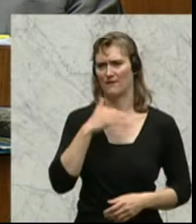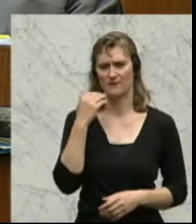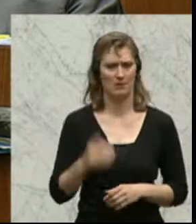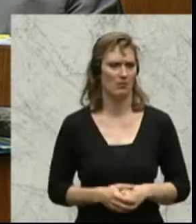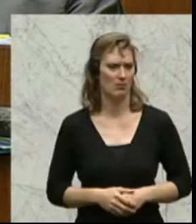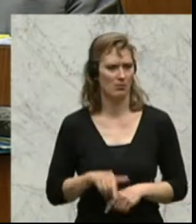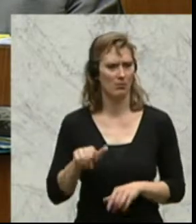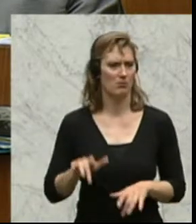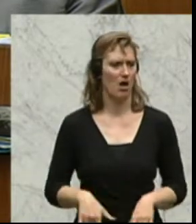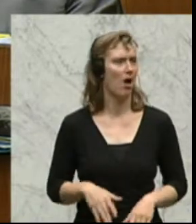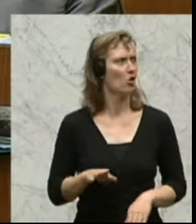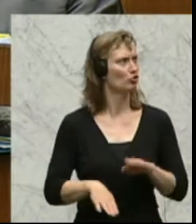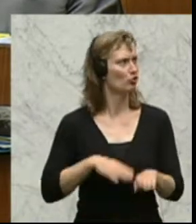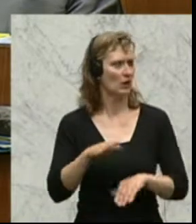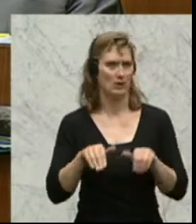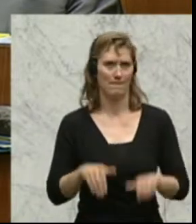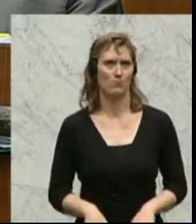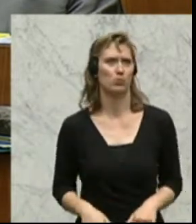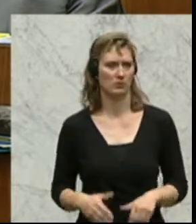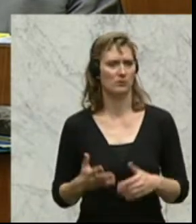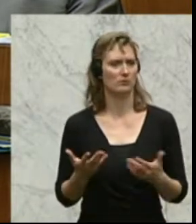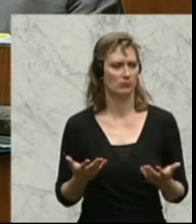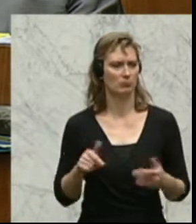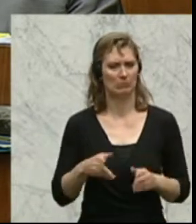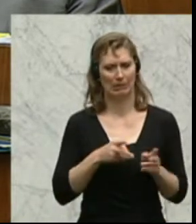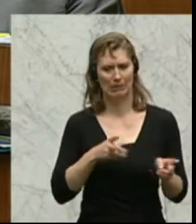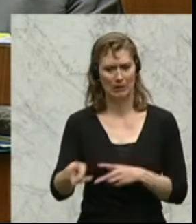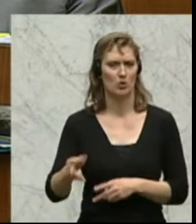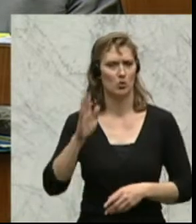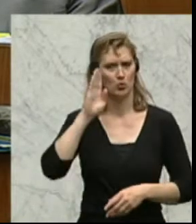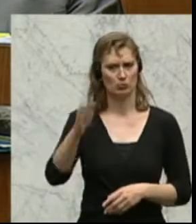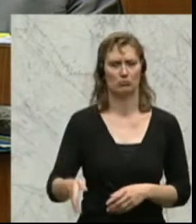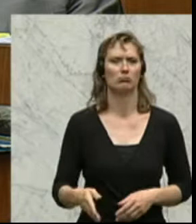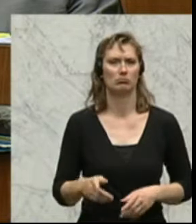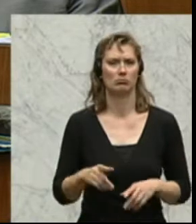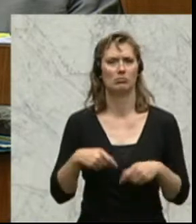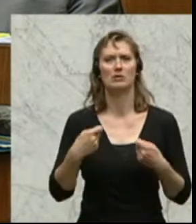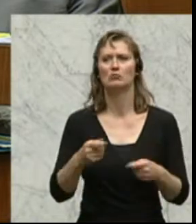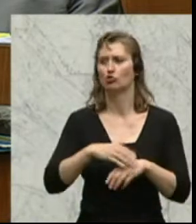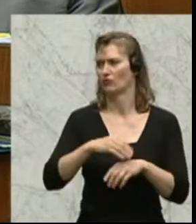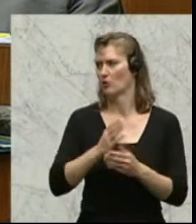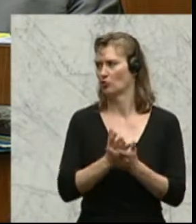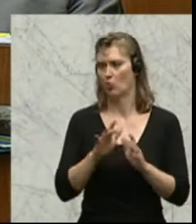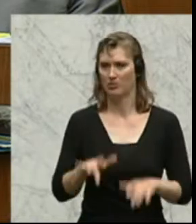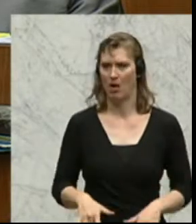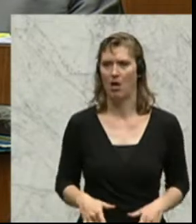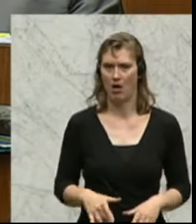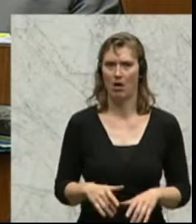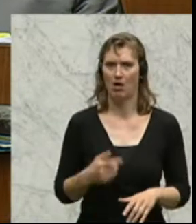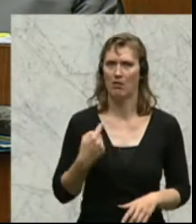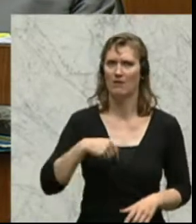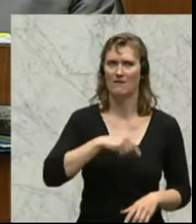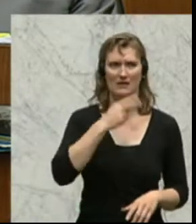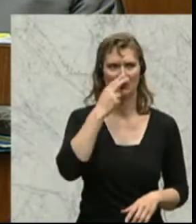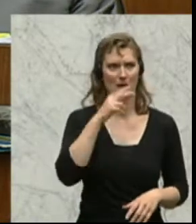Schritte setzen müssen, um in die Richtung zu kommen, wo Schweden schon längst ist. Schauen Sie sich bei uns die Beschäftigtenquote an,